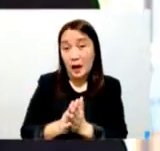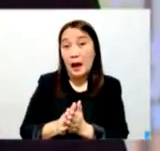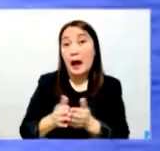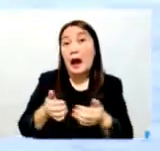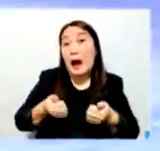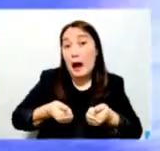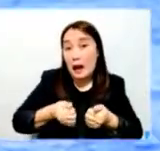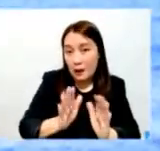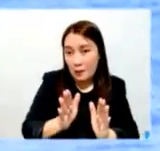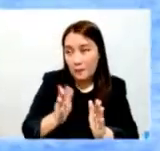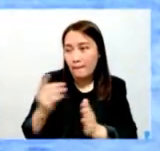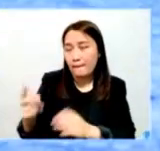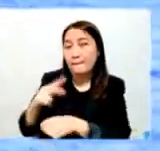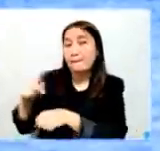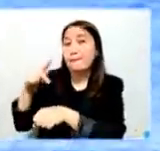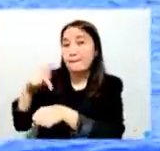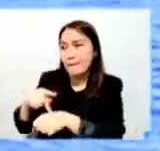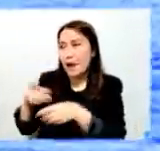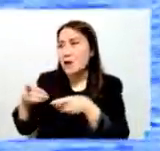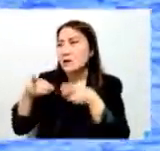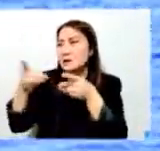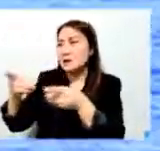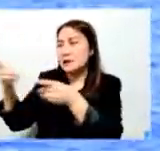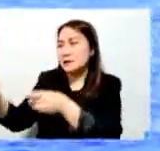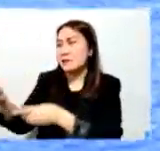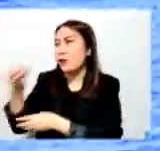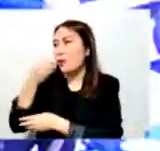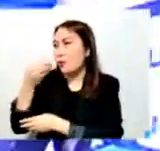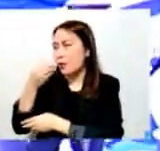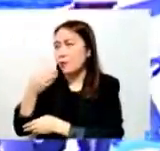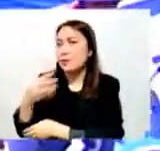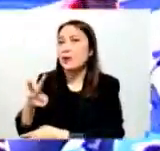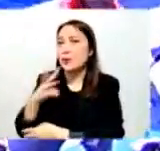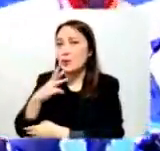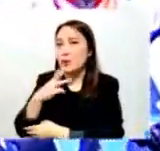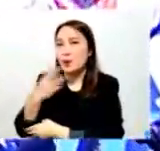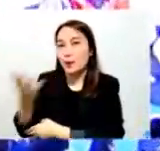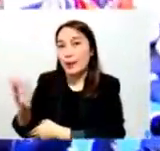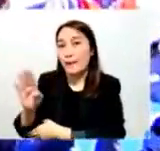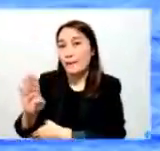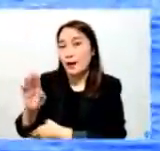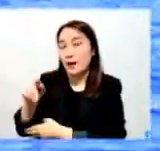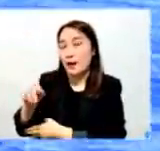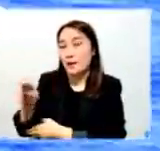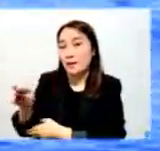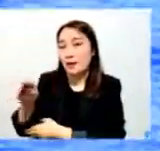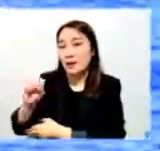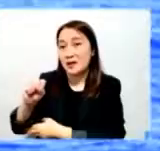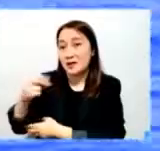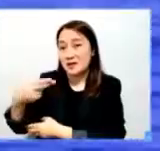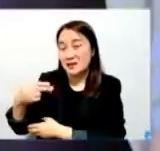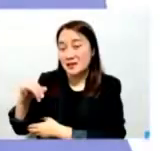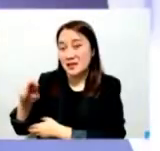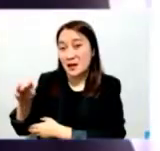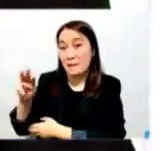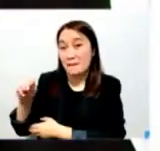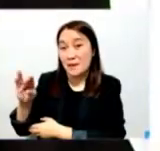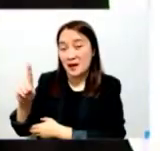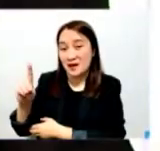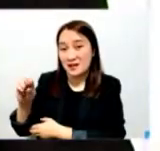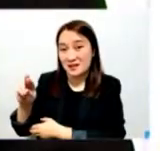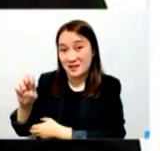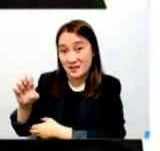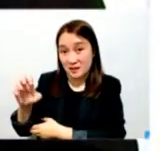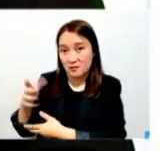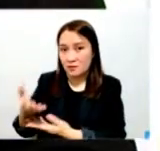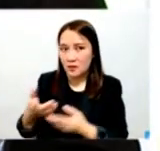na mag-deliver ng pagkain at tubig sa ating mga tropa sa BRP Sierra Madre. Hindi raw tayo papayagan ng China